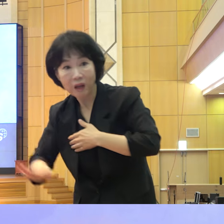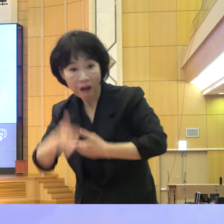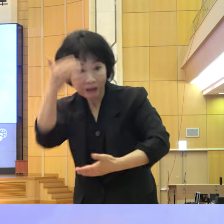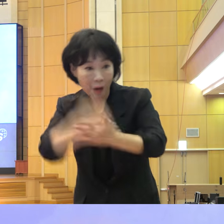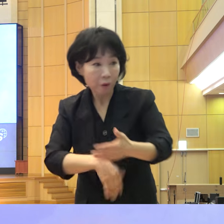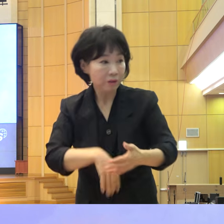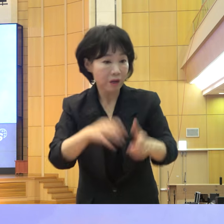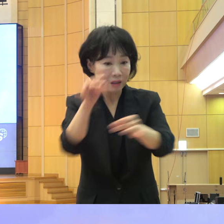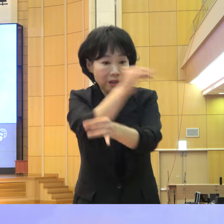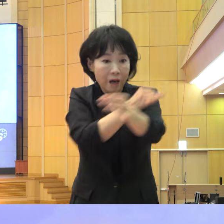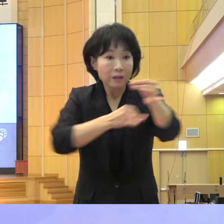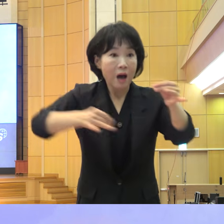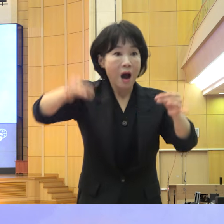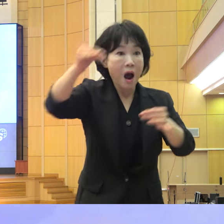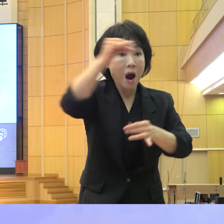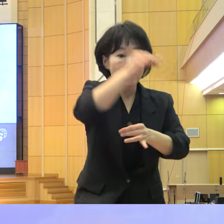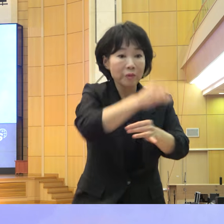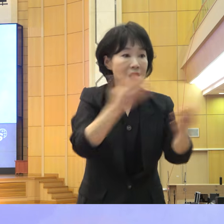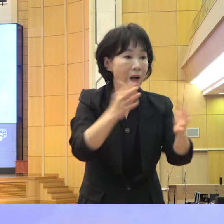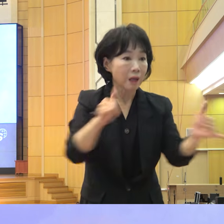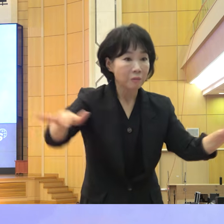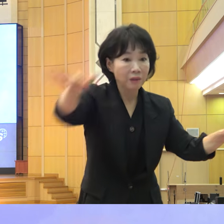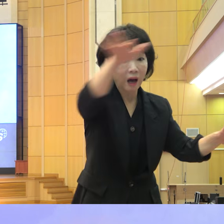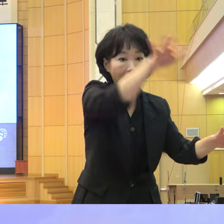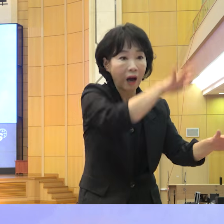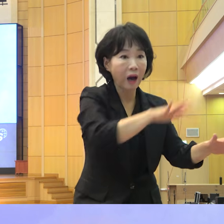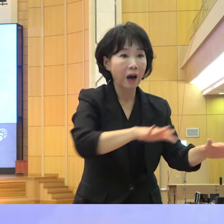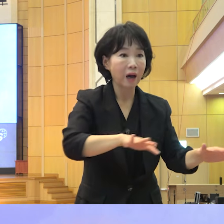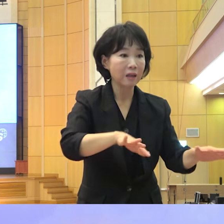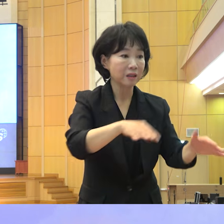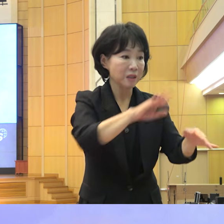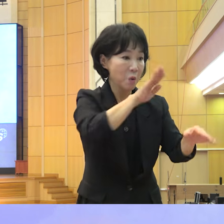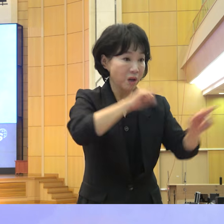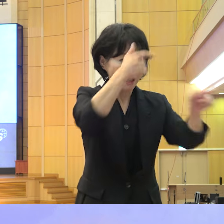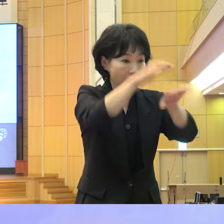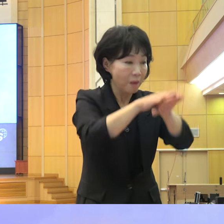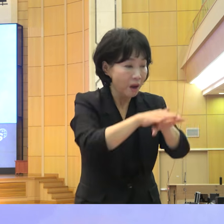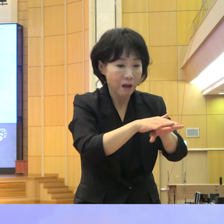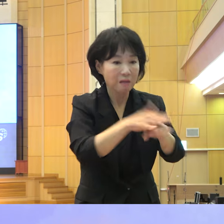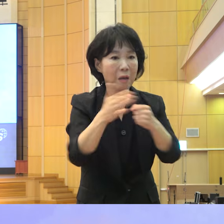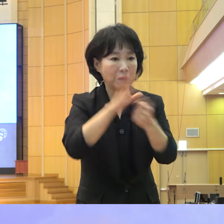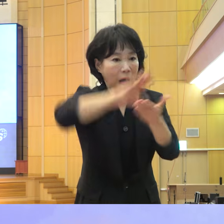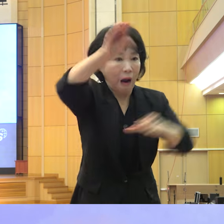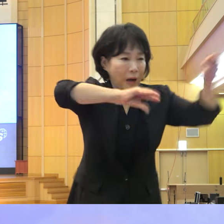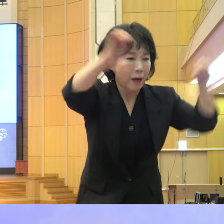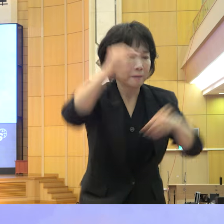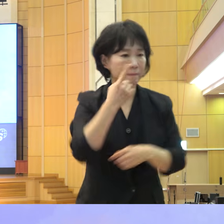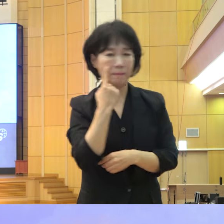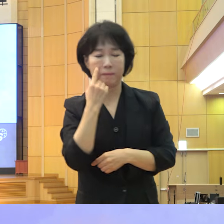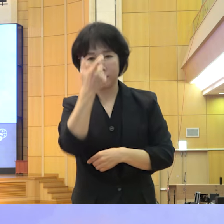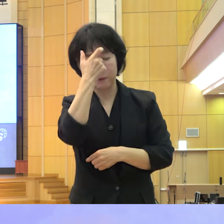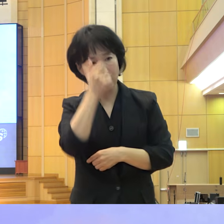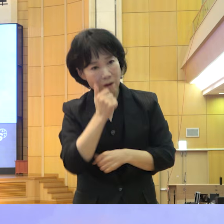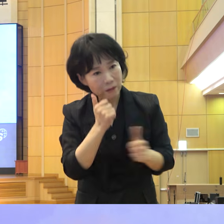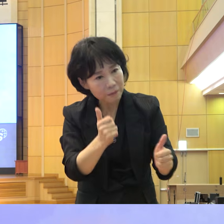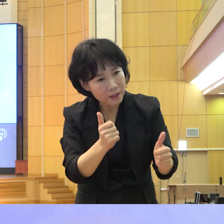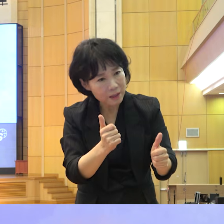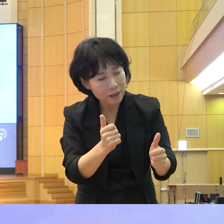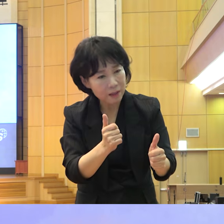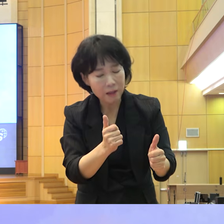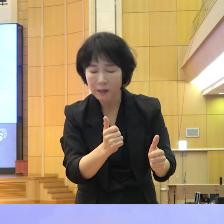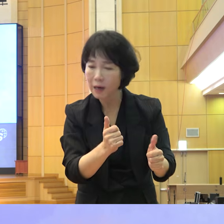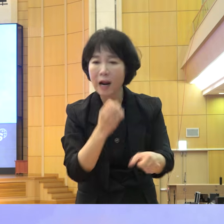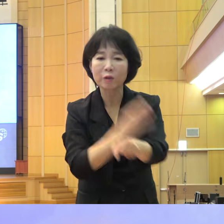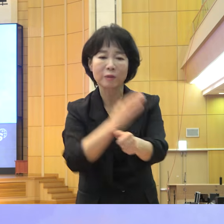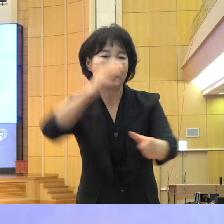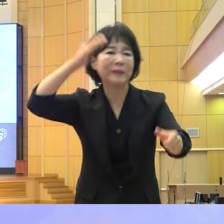지켰다고 했지만은 내 사업장에 주님을 믿는 사람들 안식일 교회도 나가지